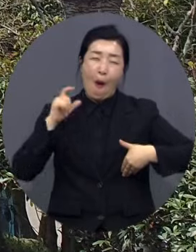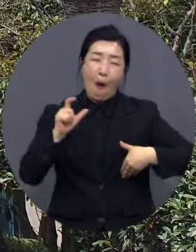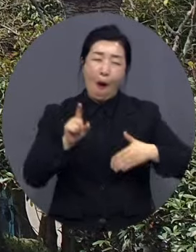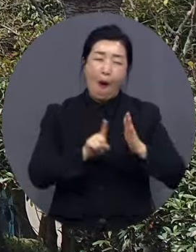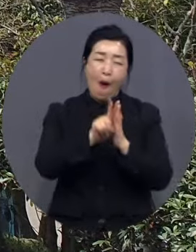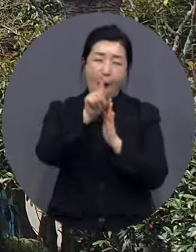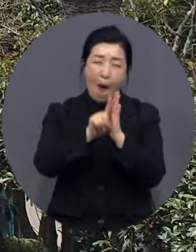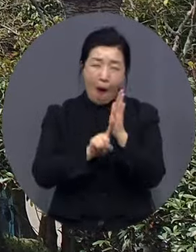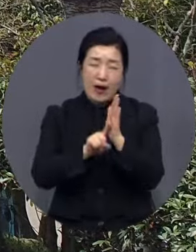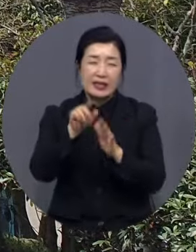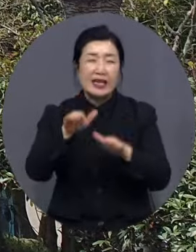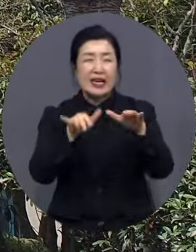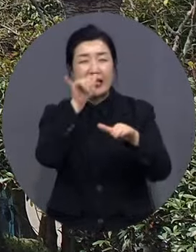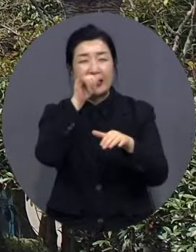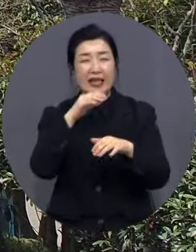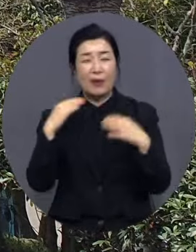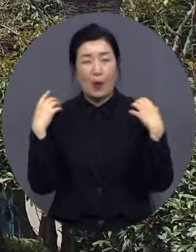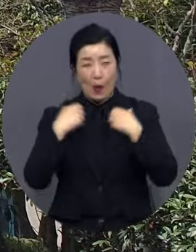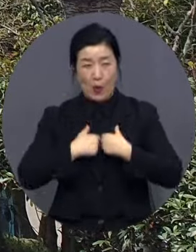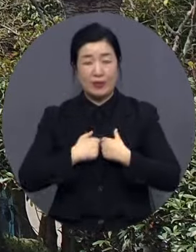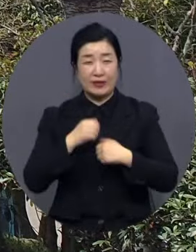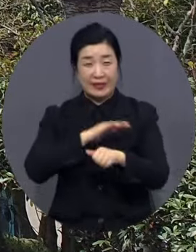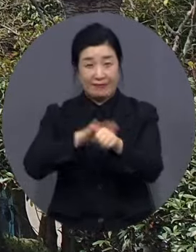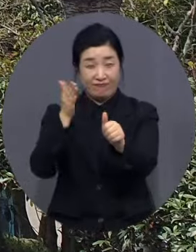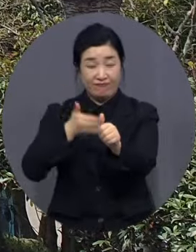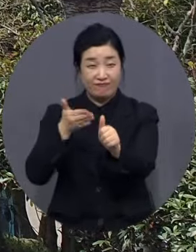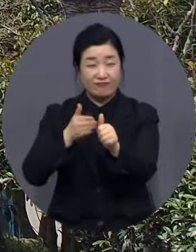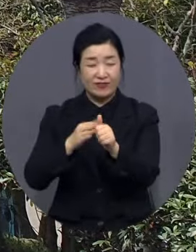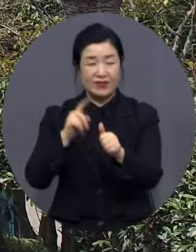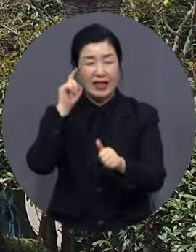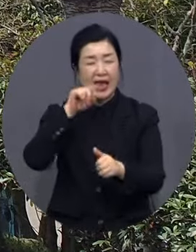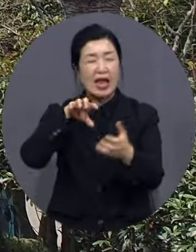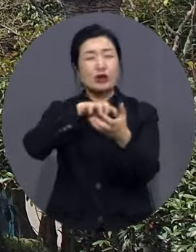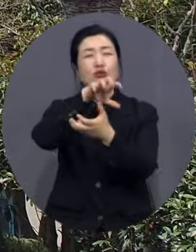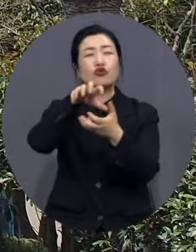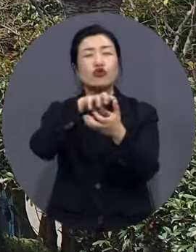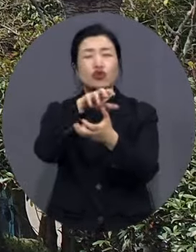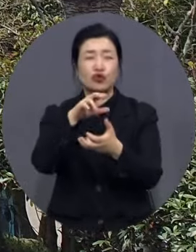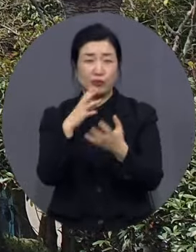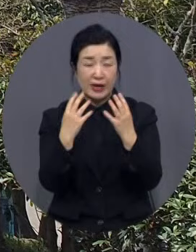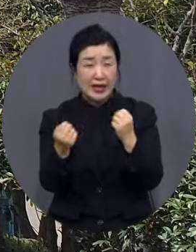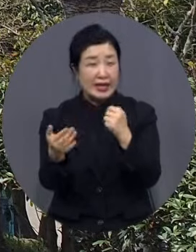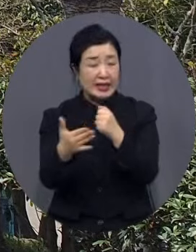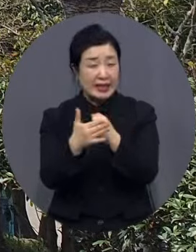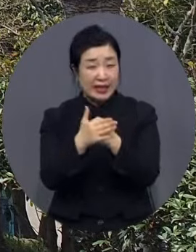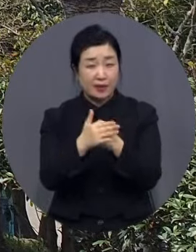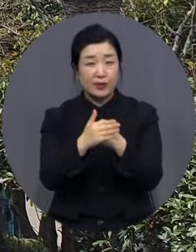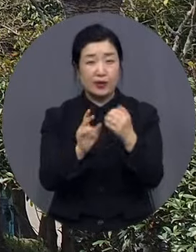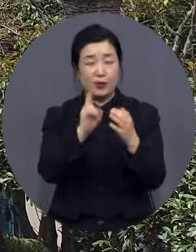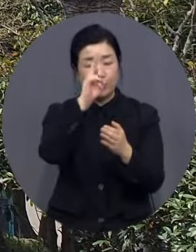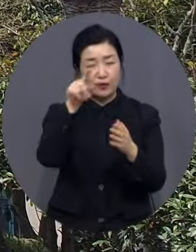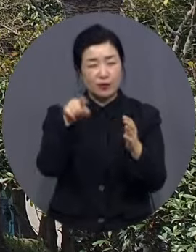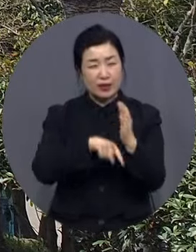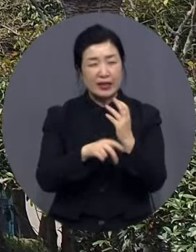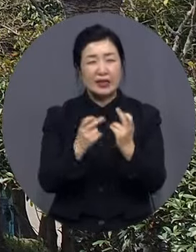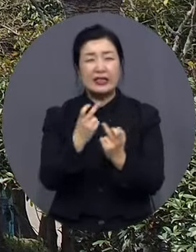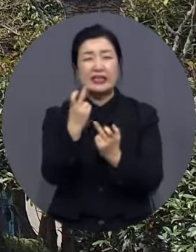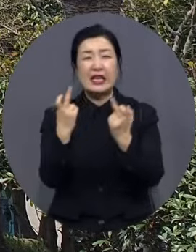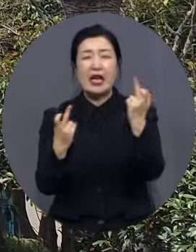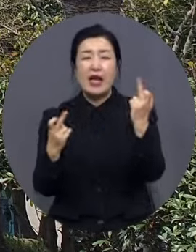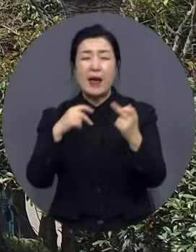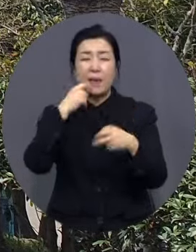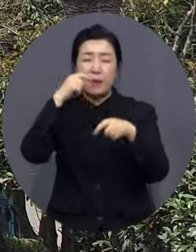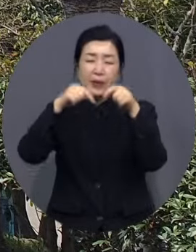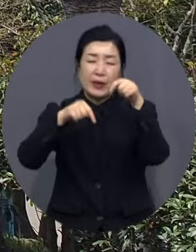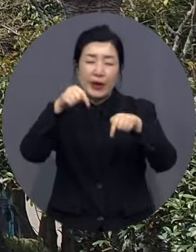차림에 유의하시기 바랍니다 내일은 구름낀 날씨를 보이겠고 내일 오전부터 낮 사이에는 산지를 중심으로 빗방울이 조금